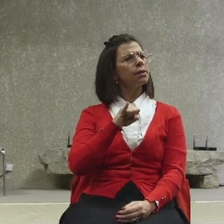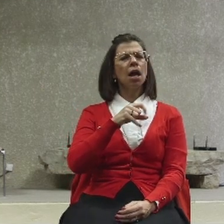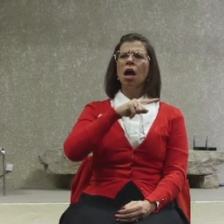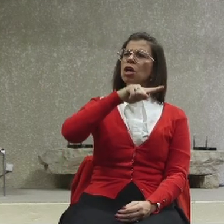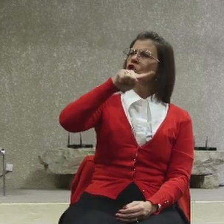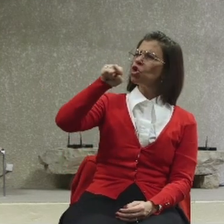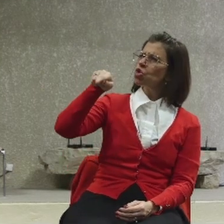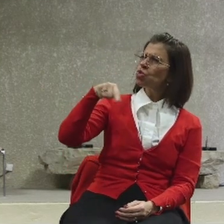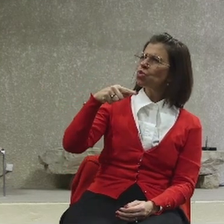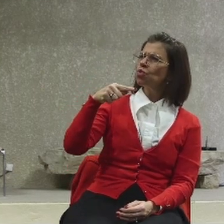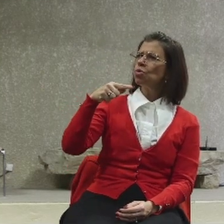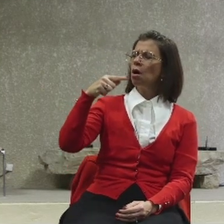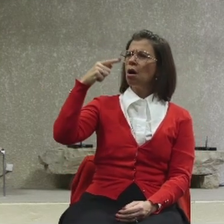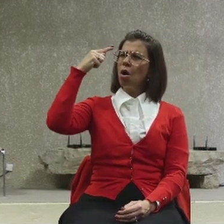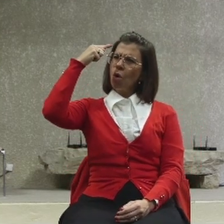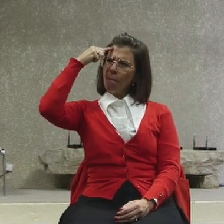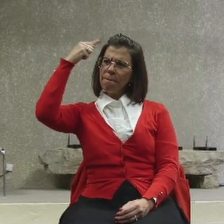il n'y a pas de réponse.